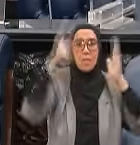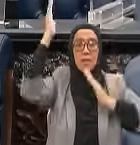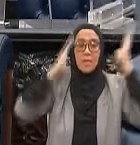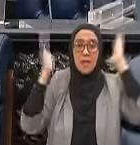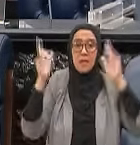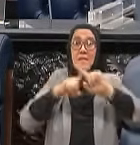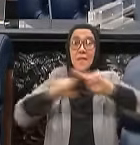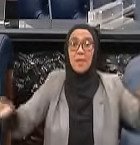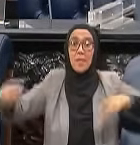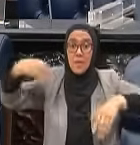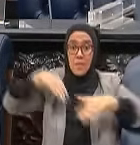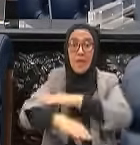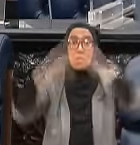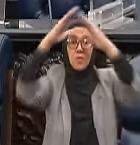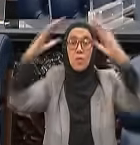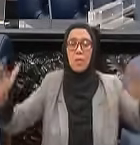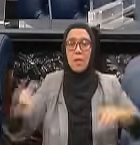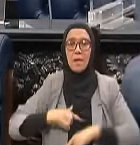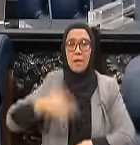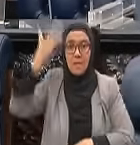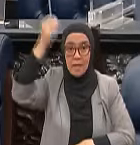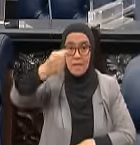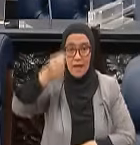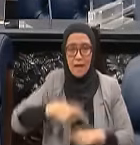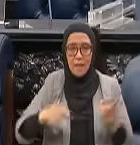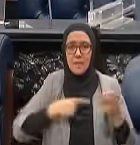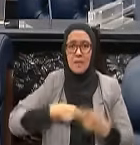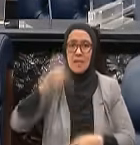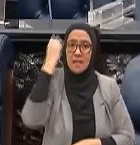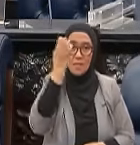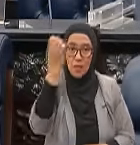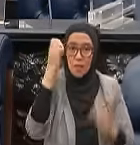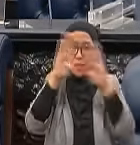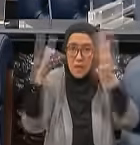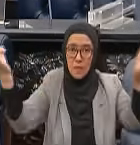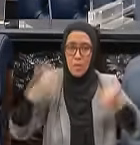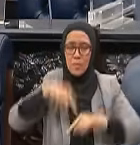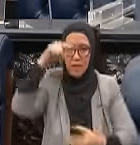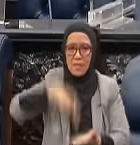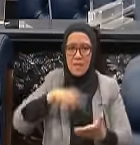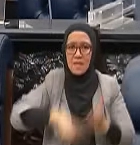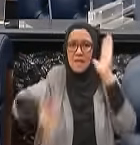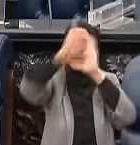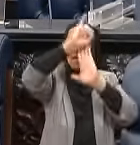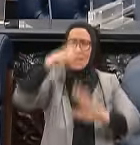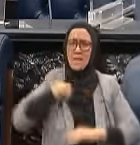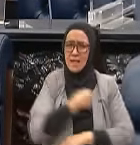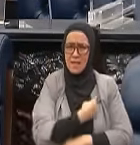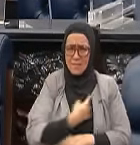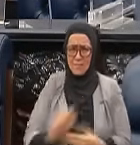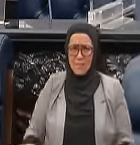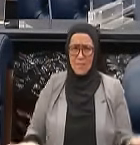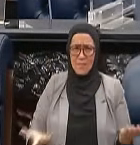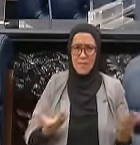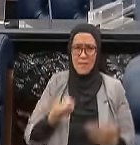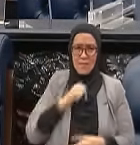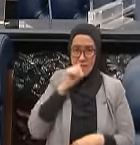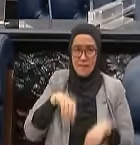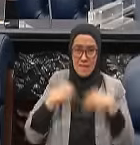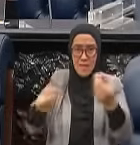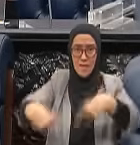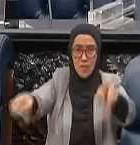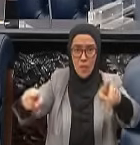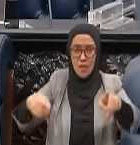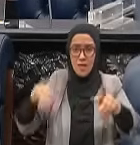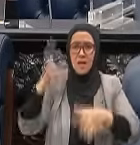batis salam ngetok pintu karena ini kedaulatan kita takkan kita tak boleh pakai beruang kalau Tante